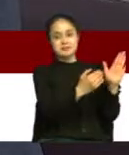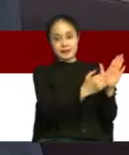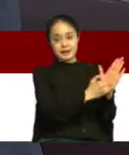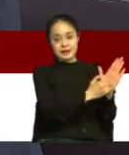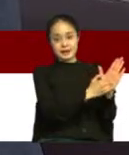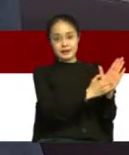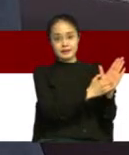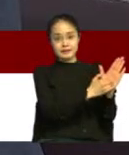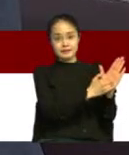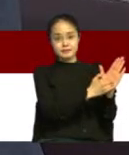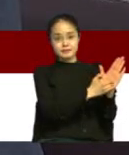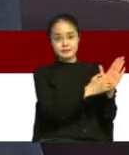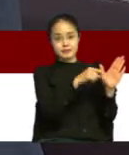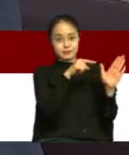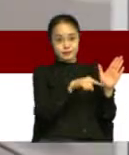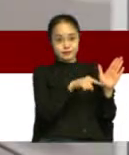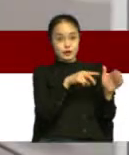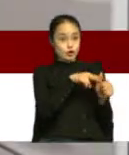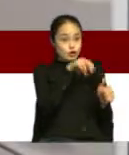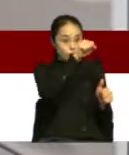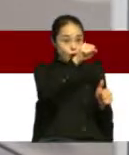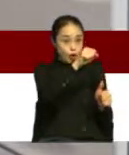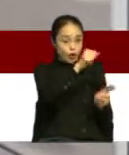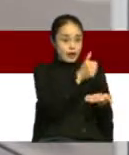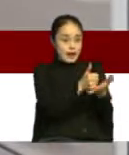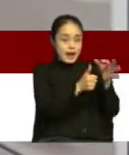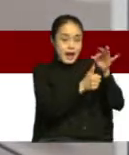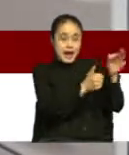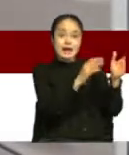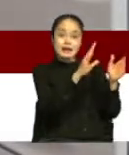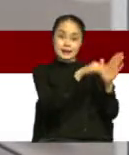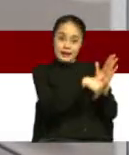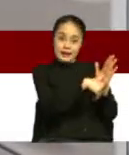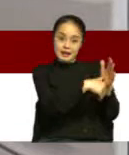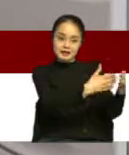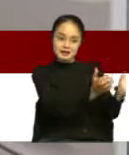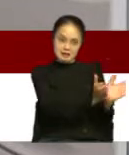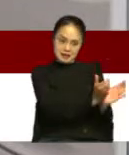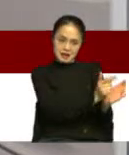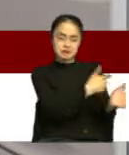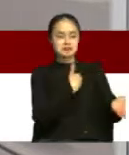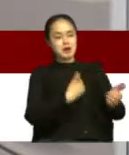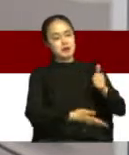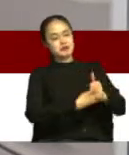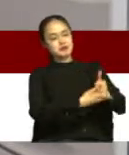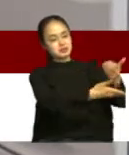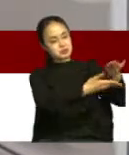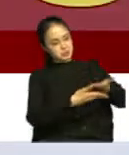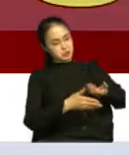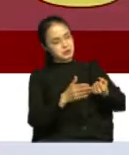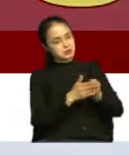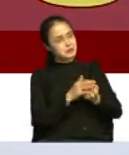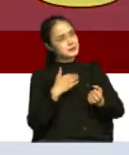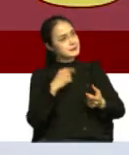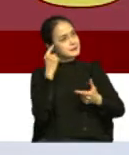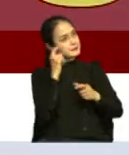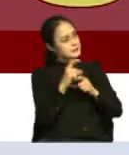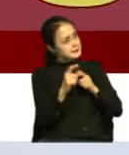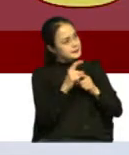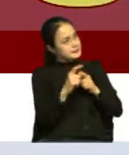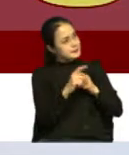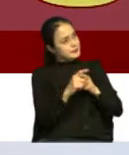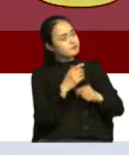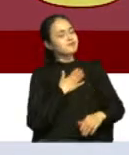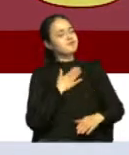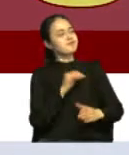광진을 당협위원장으로 임명될 당시 이미 당으로부터 출마를 권유받았다며 많은 고민 끝에 이를 수락했다고